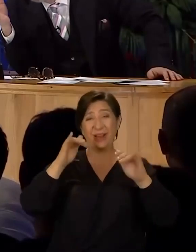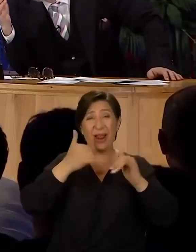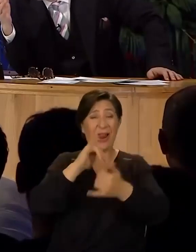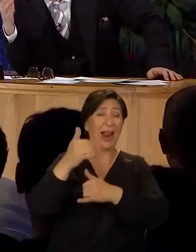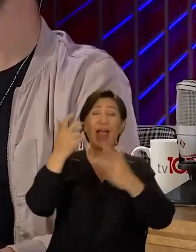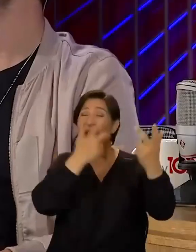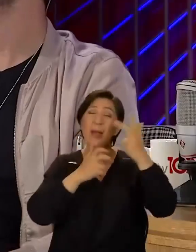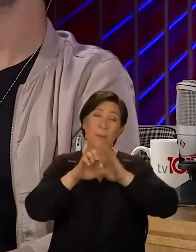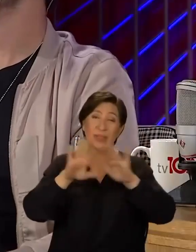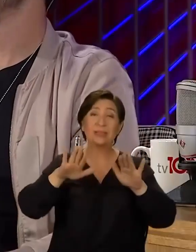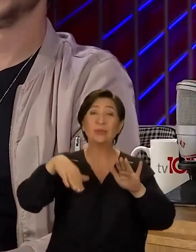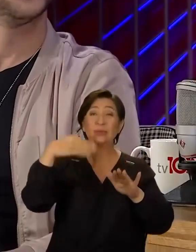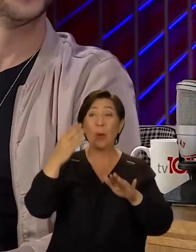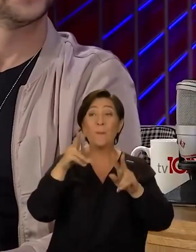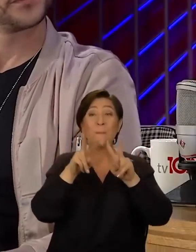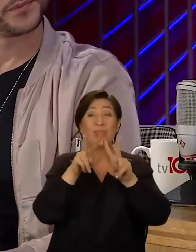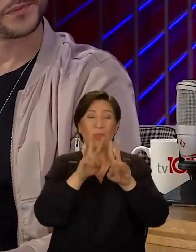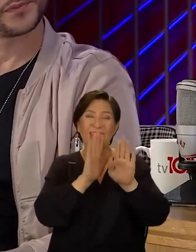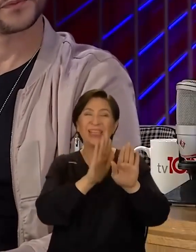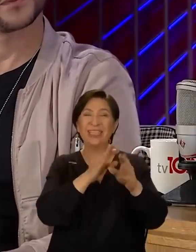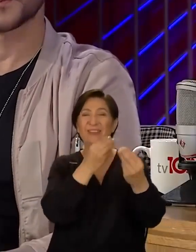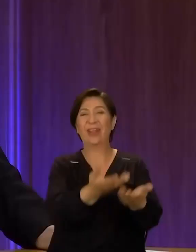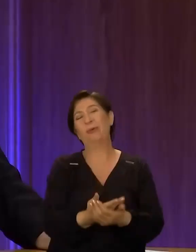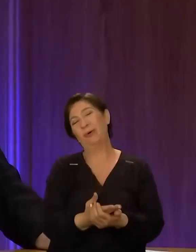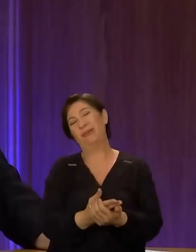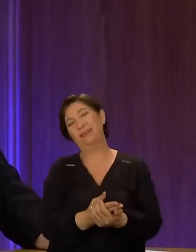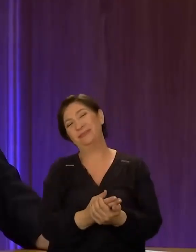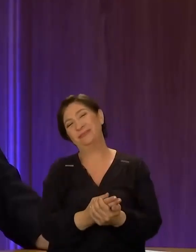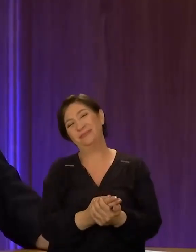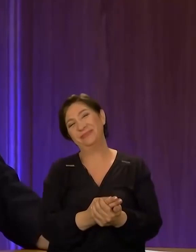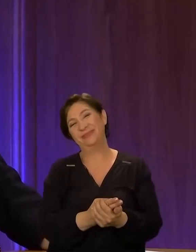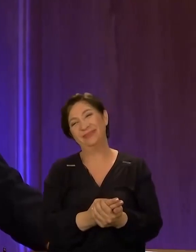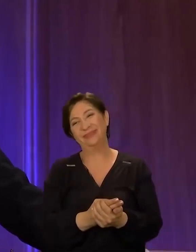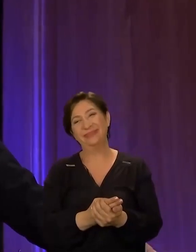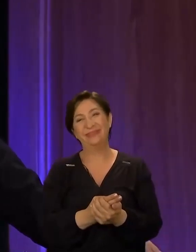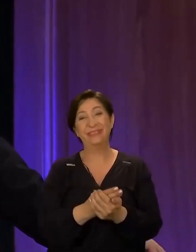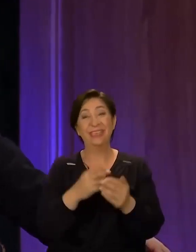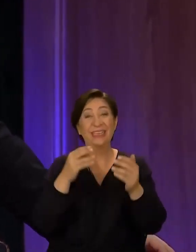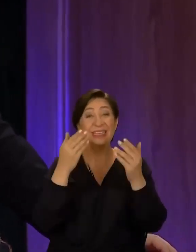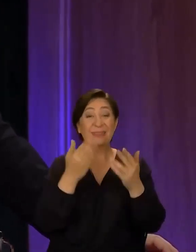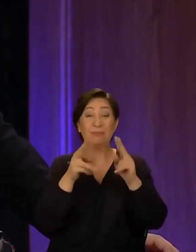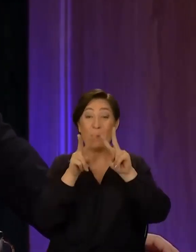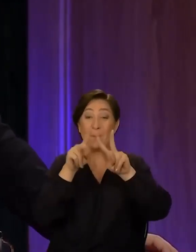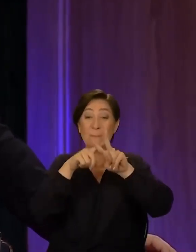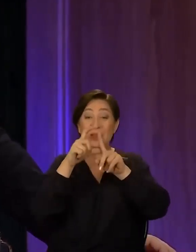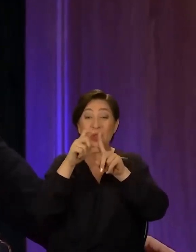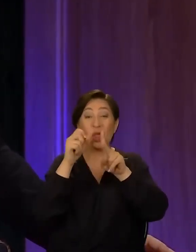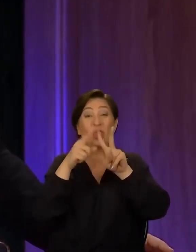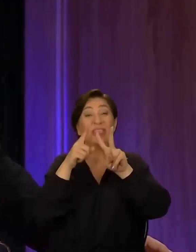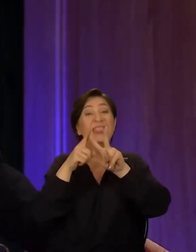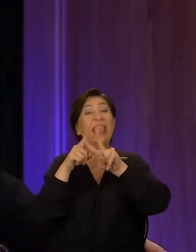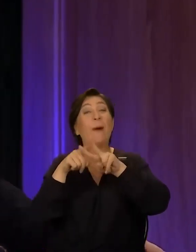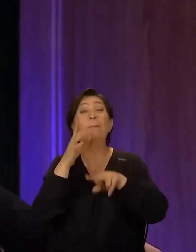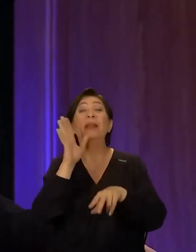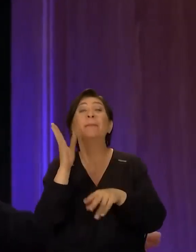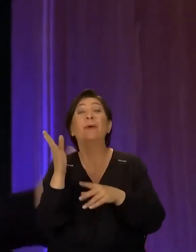diye Madonna'ya destek atıyor. Yani ve Madonna bunu bilmiyor.